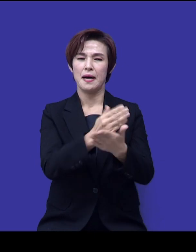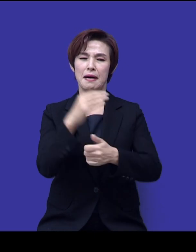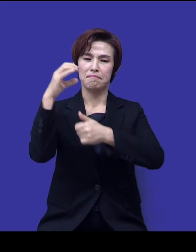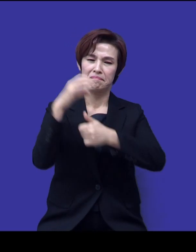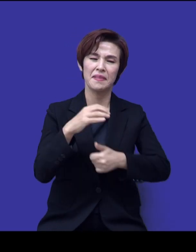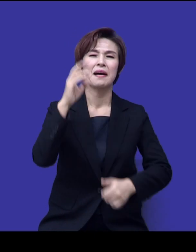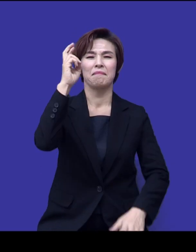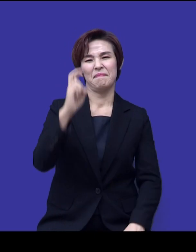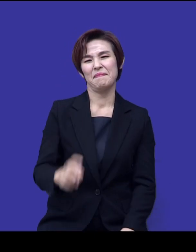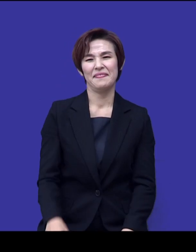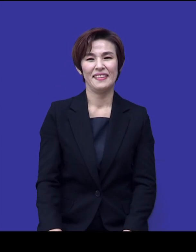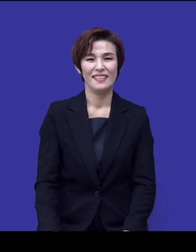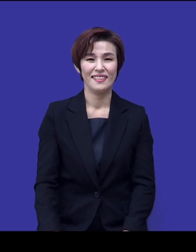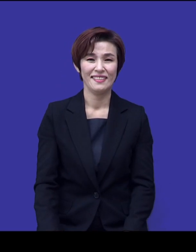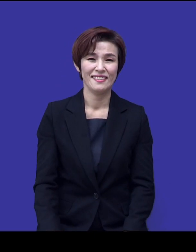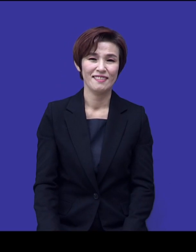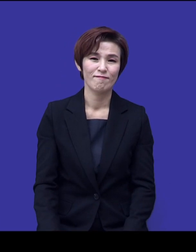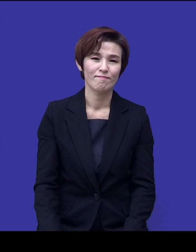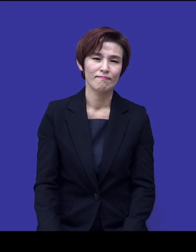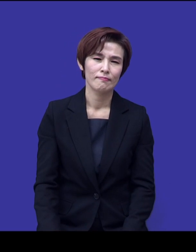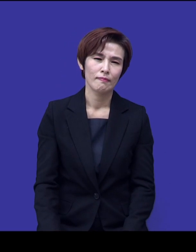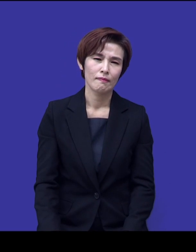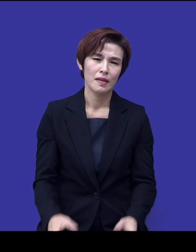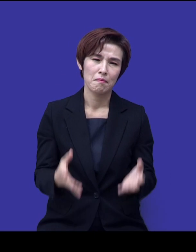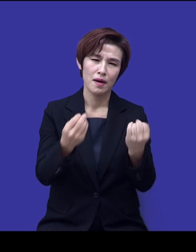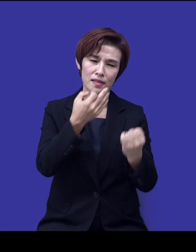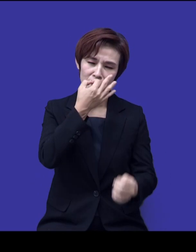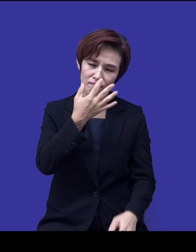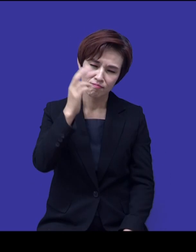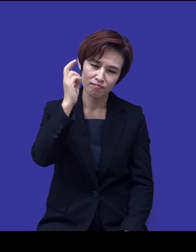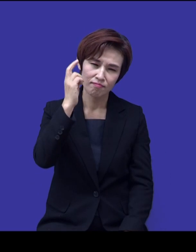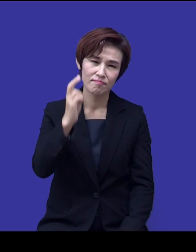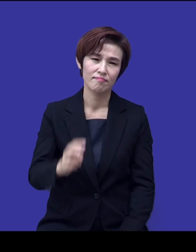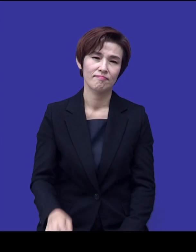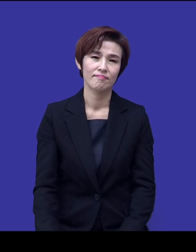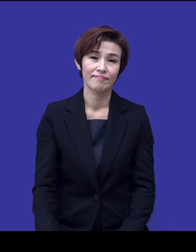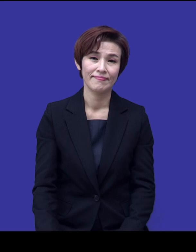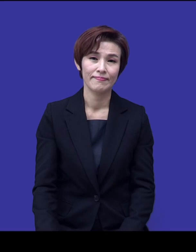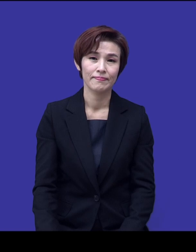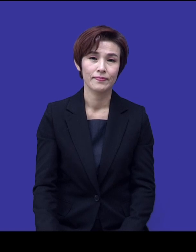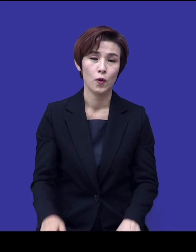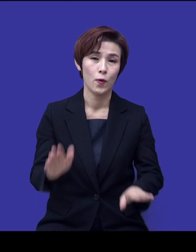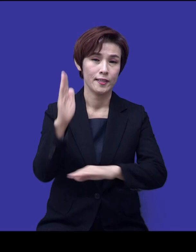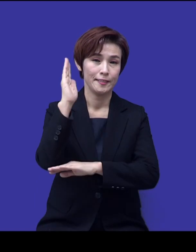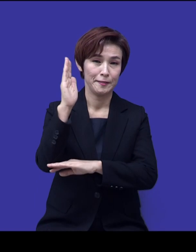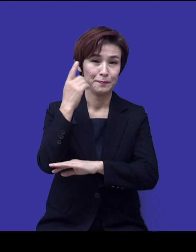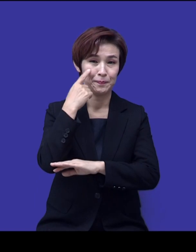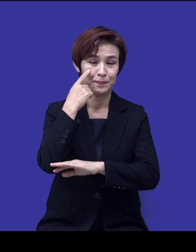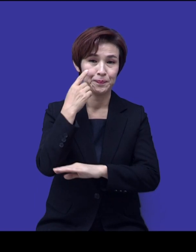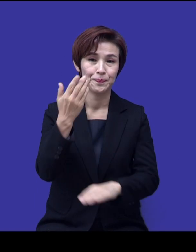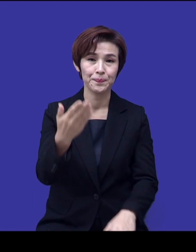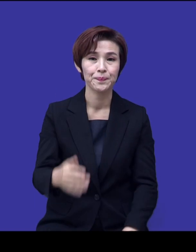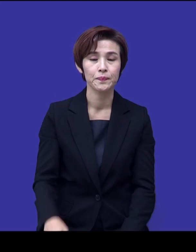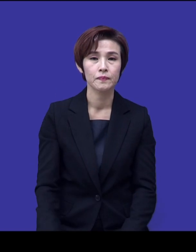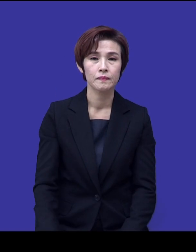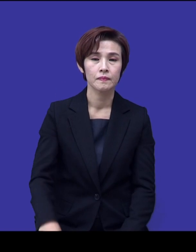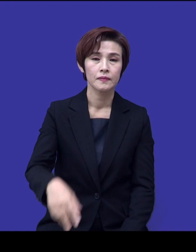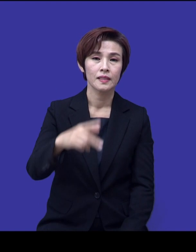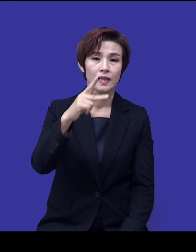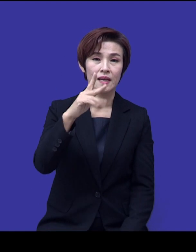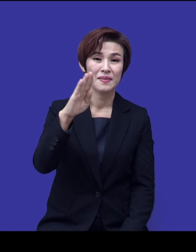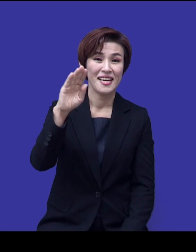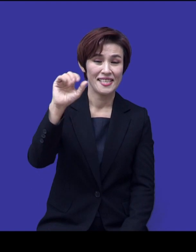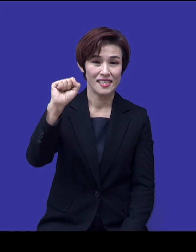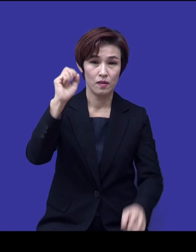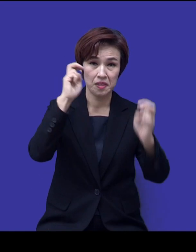네네. 아마 그래서 얼마나 힘드셨을까 오늘 상상이 안 되는데 오늘 이야기를 한번 나눠볼게요. 그 일단